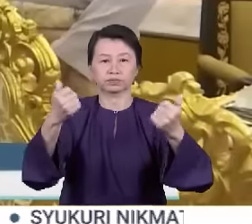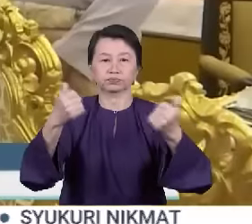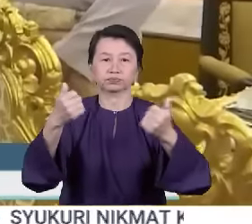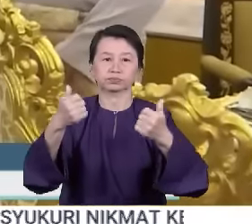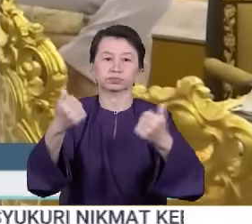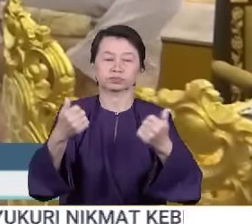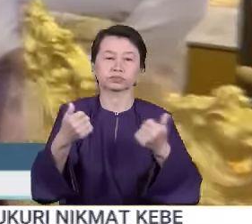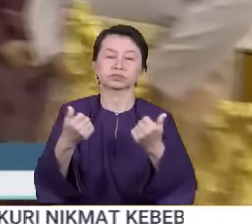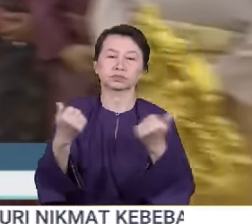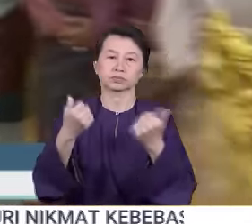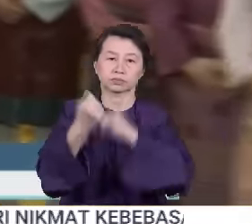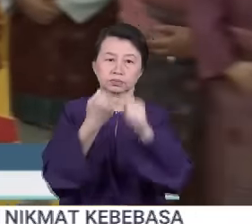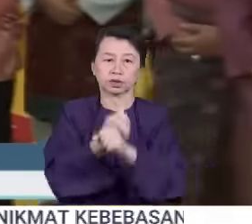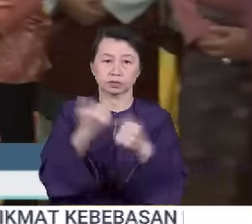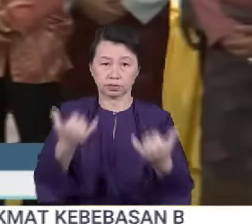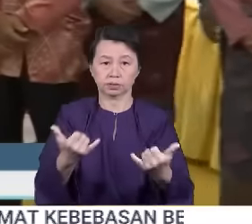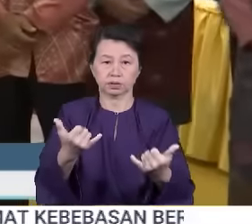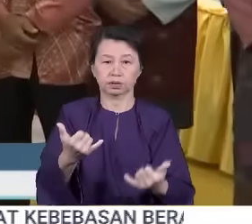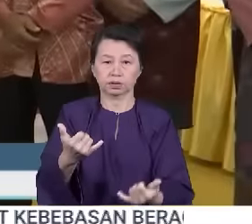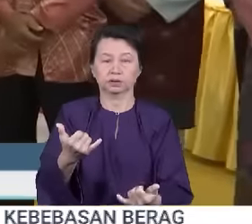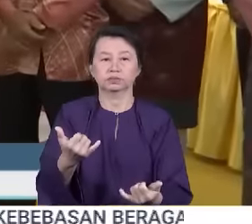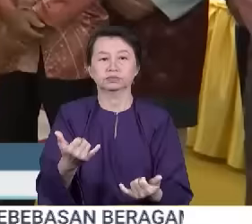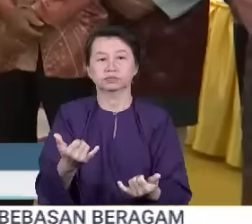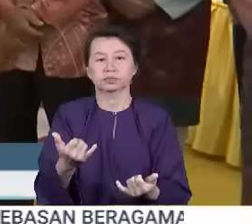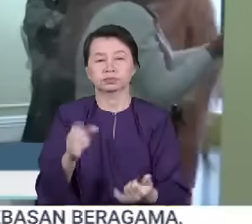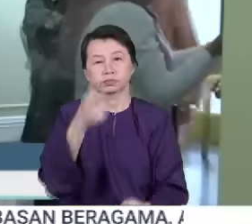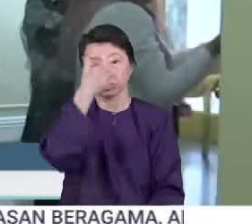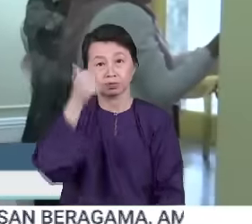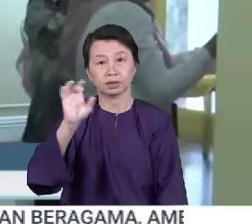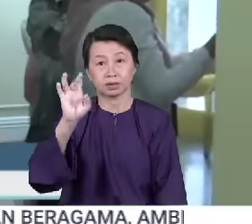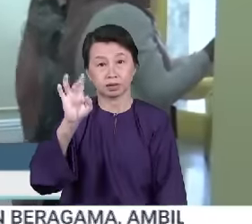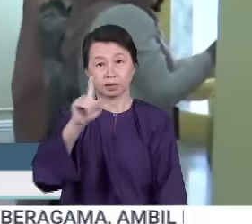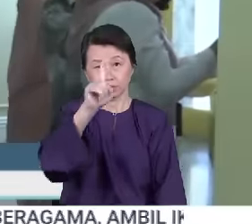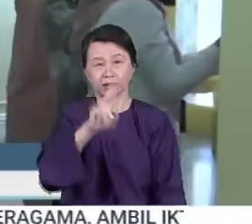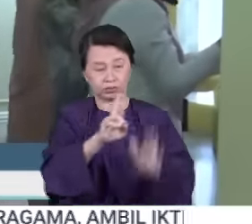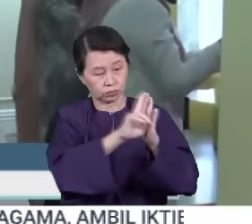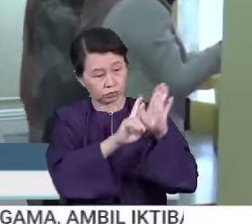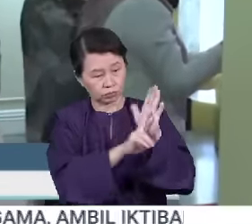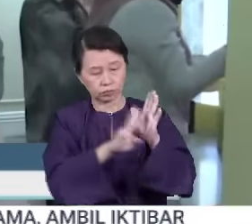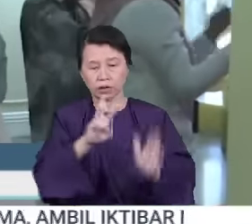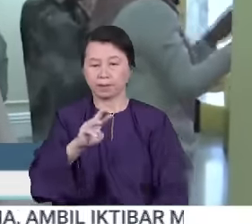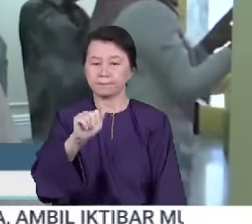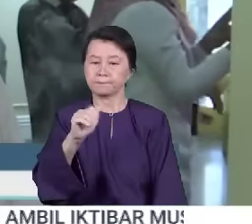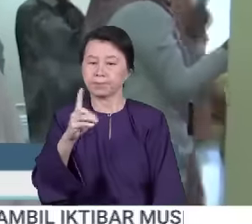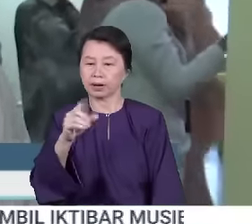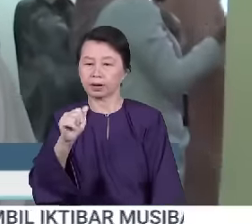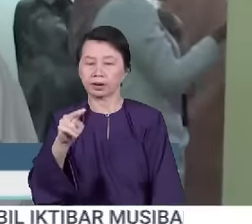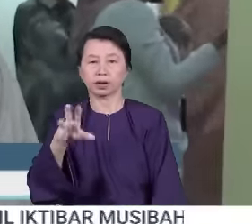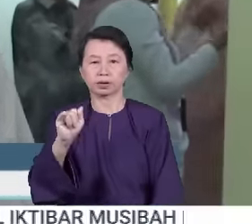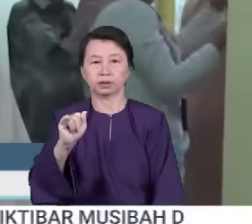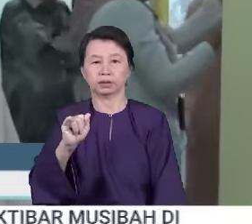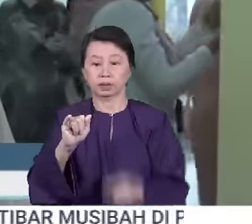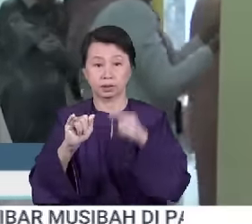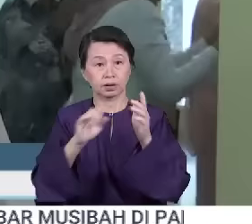Hari Aidilfitri pada tahun ini. Oleh kerana salah satu rukun madani ini adalah